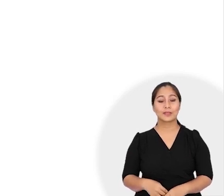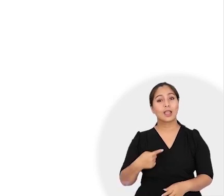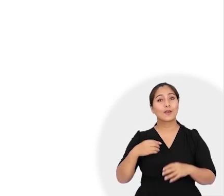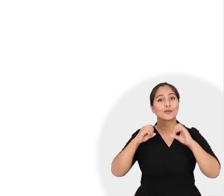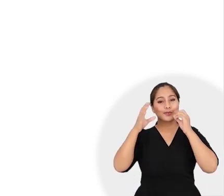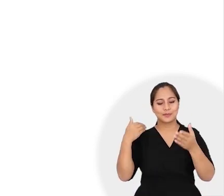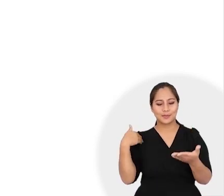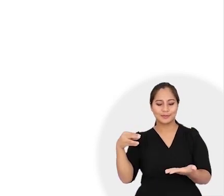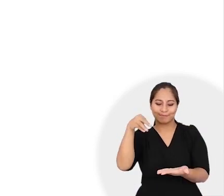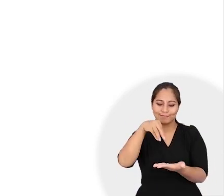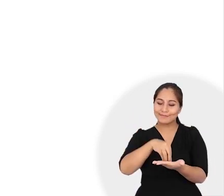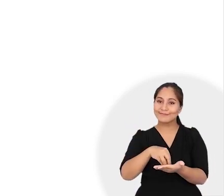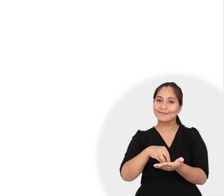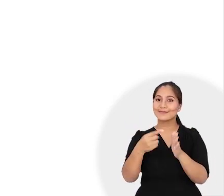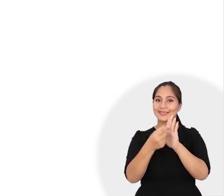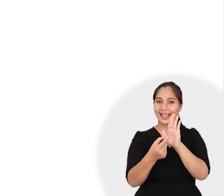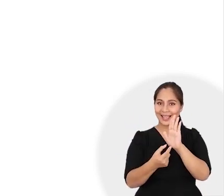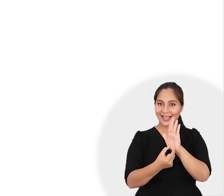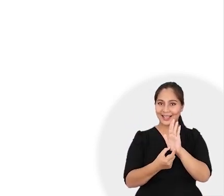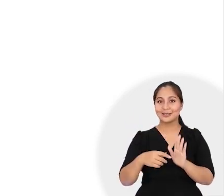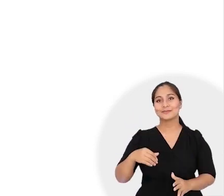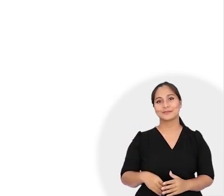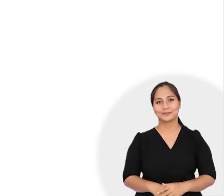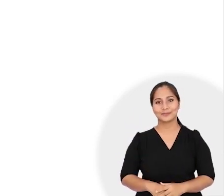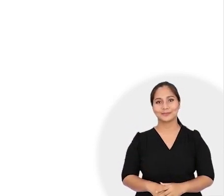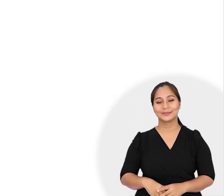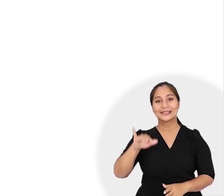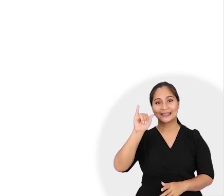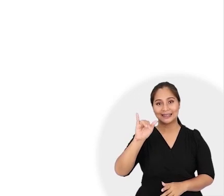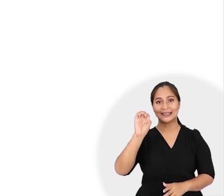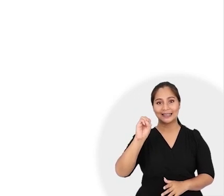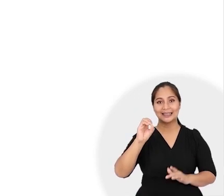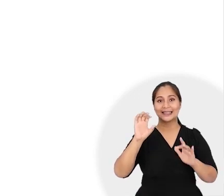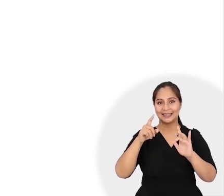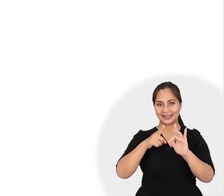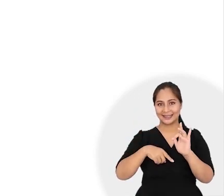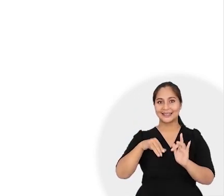จะวางใส่คำศัพท์นี้ยิ้ม